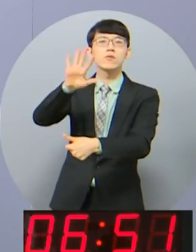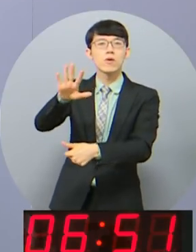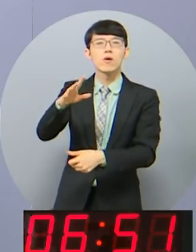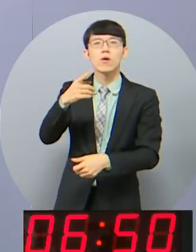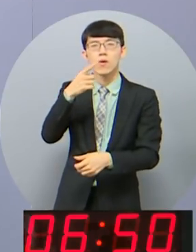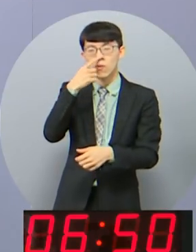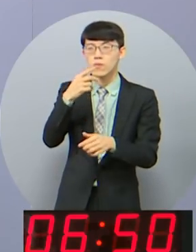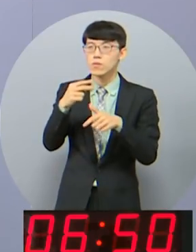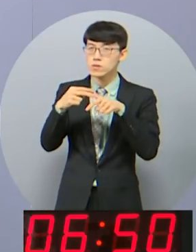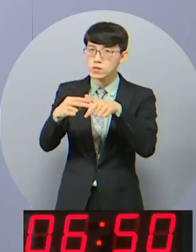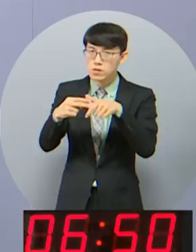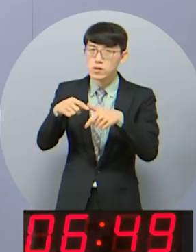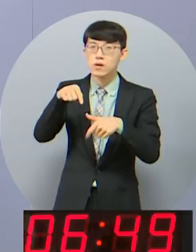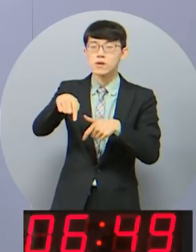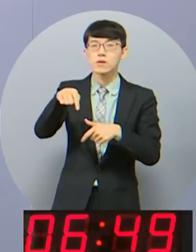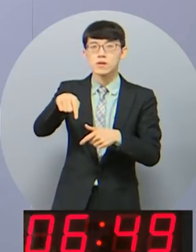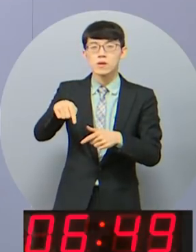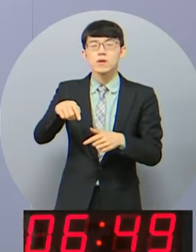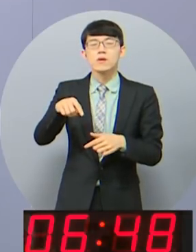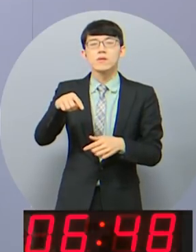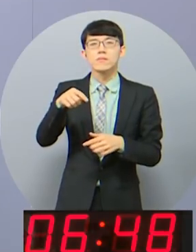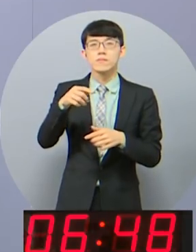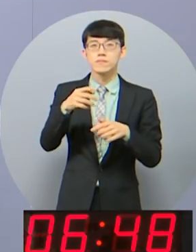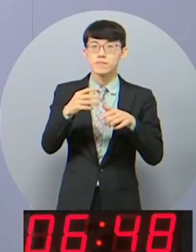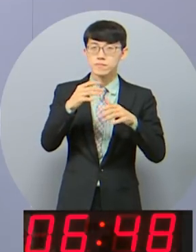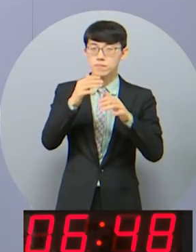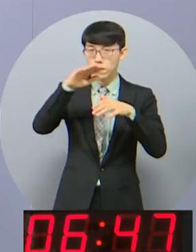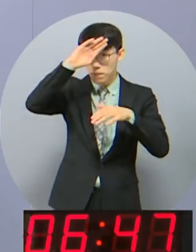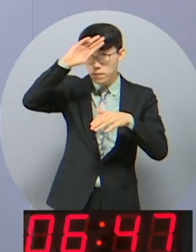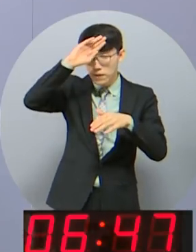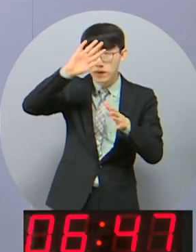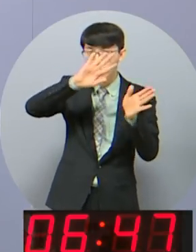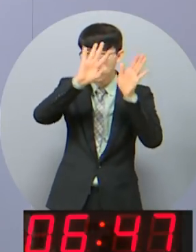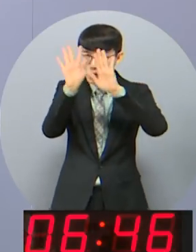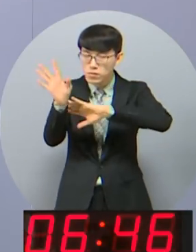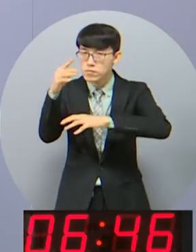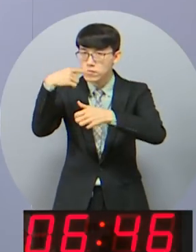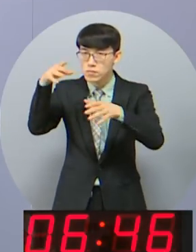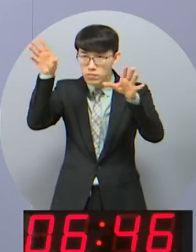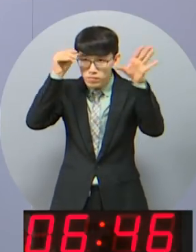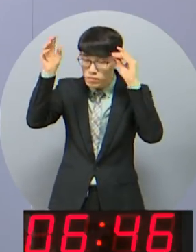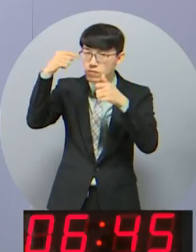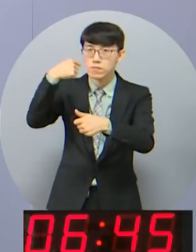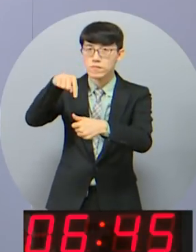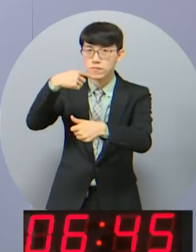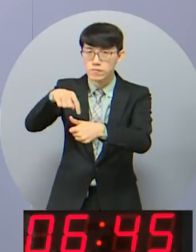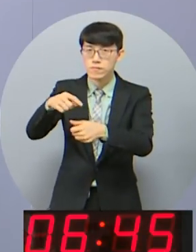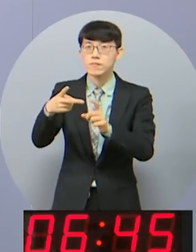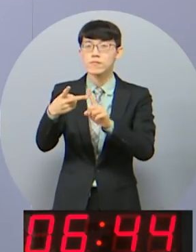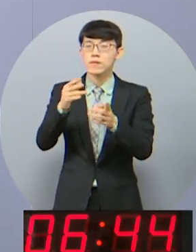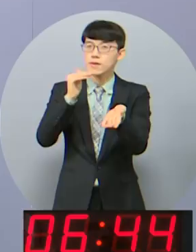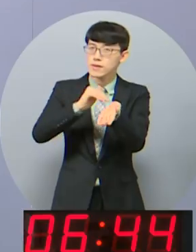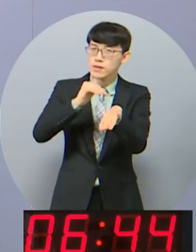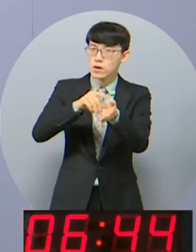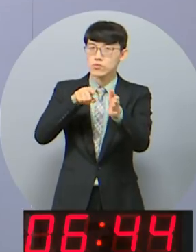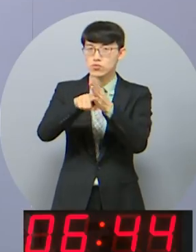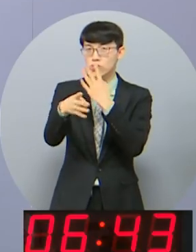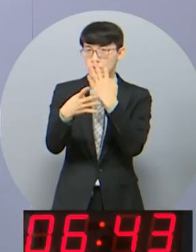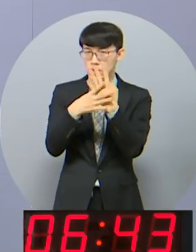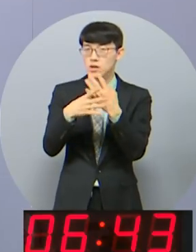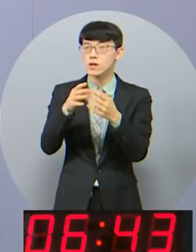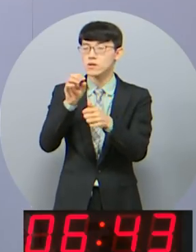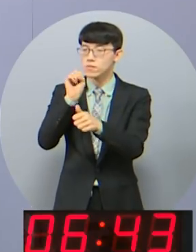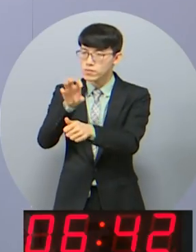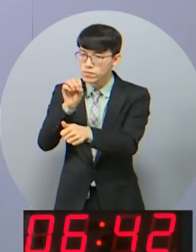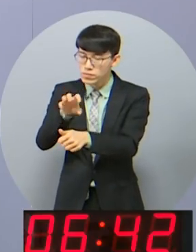的认识及照护方式。课程内容不仅有针对照护的医疗专业建议，